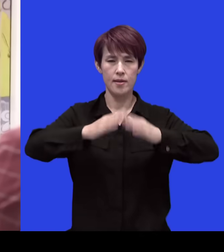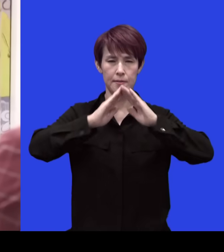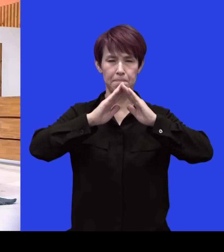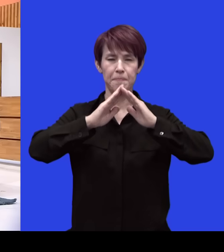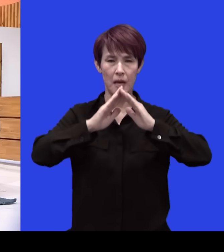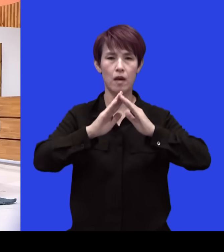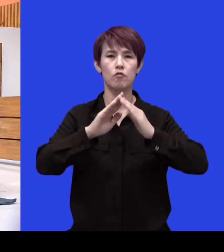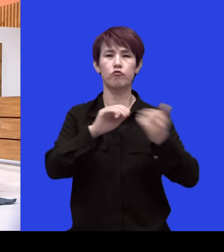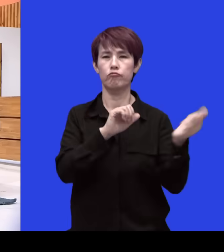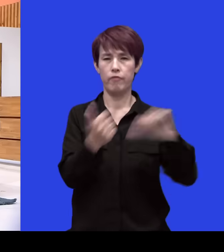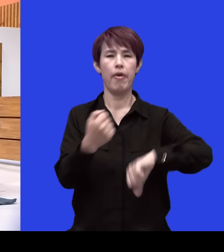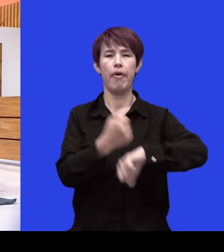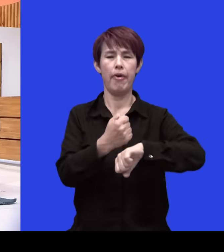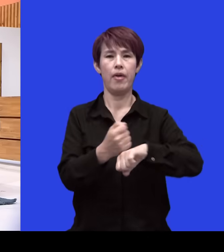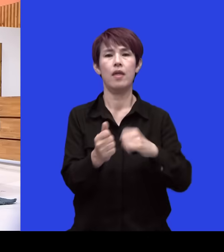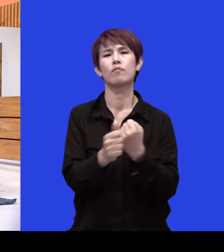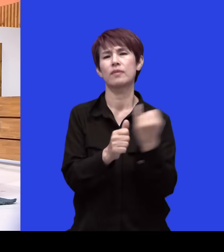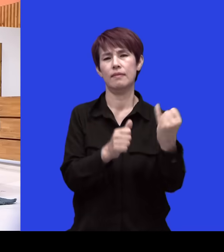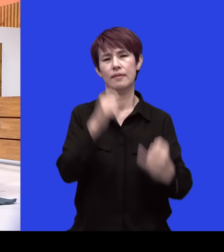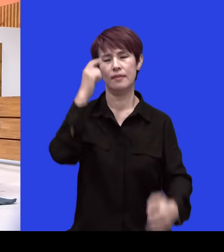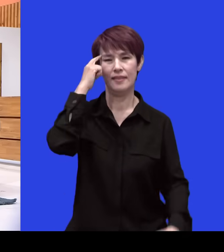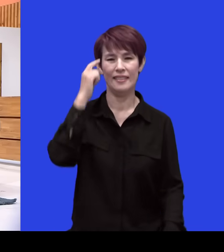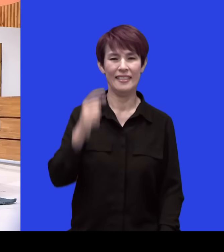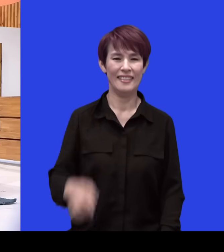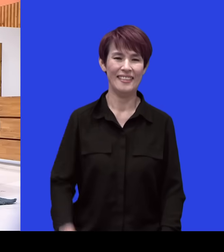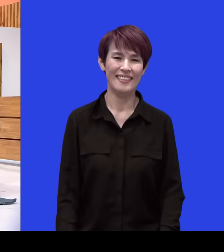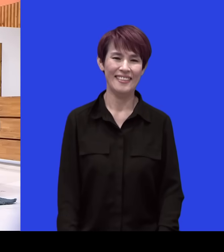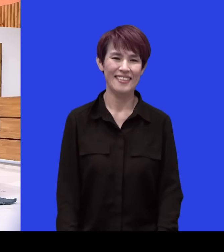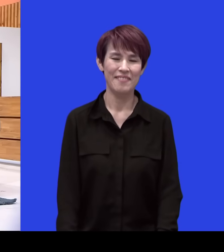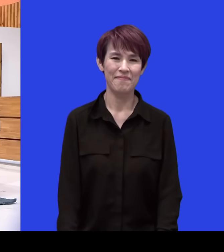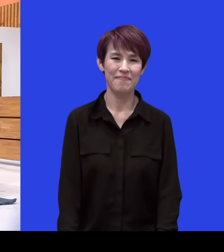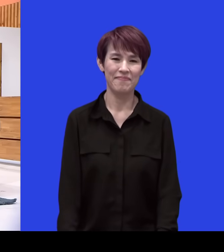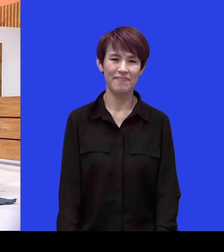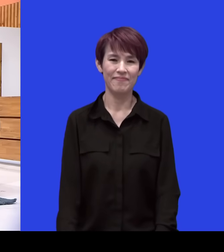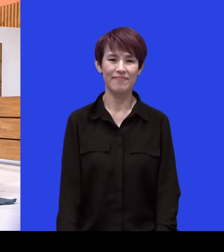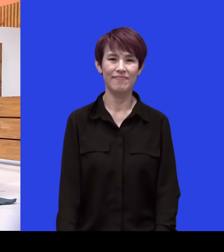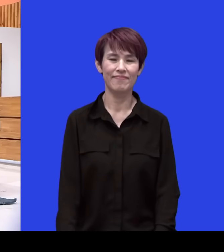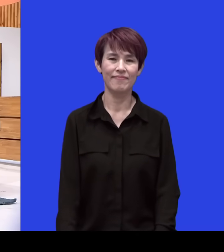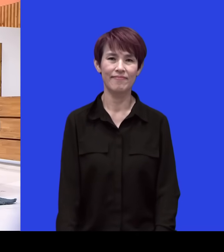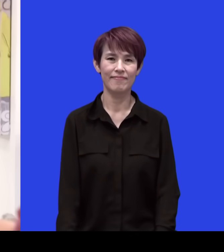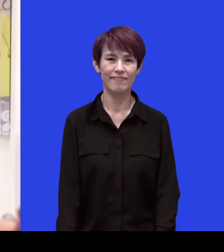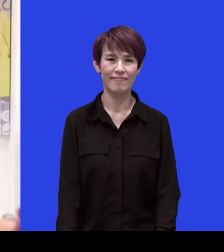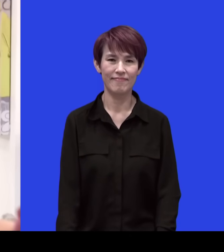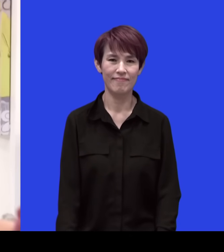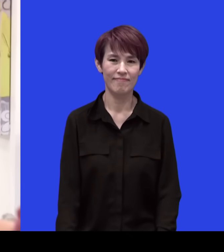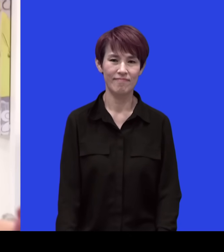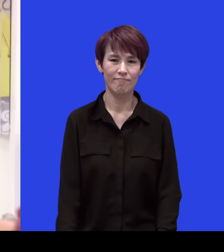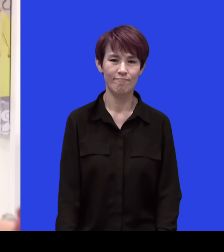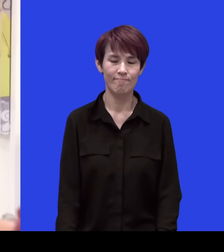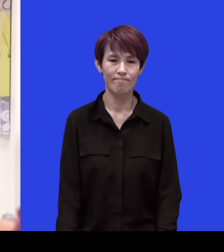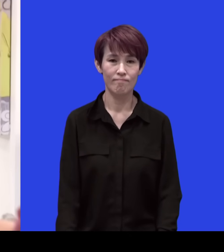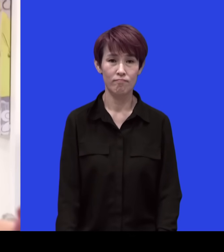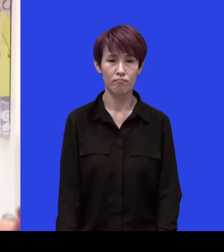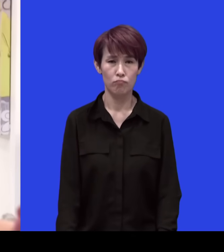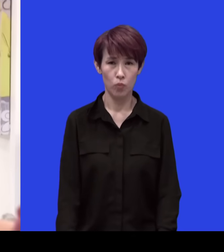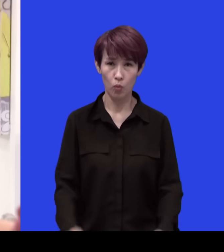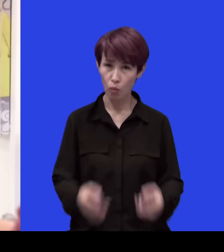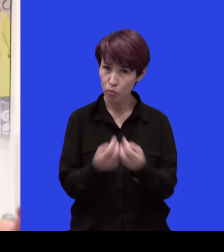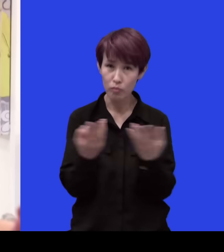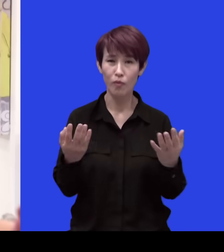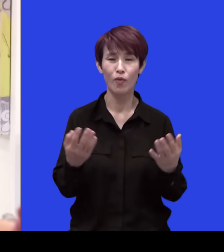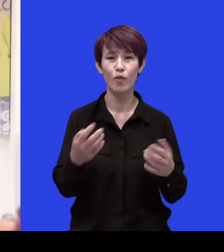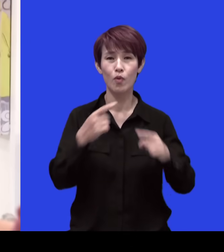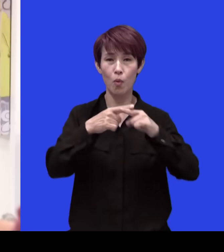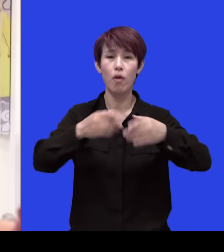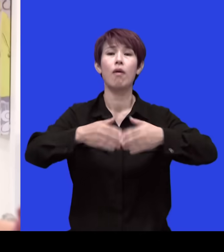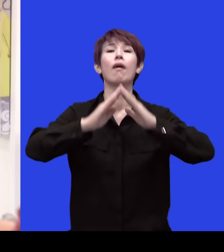세워놓고 죽자. 아. 그 서로 마음으로. 각자의 자리에서 예, 기도하시다가 예, 참. 그래서 할 수 없이 교회를 개척을